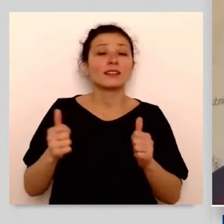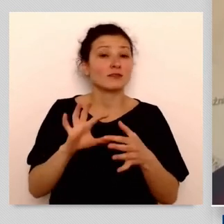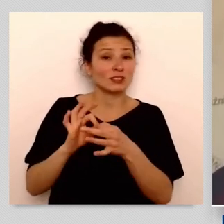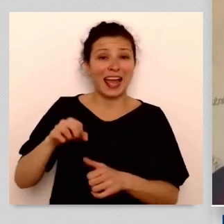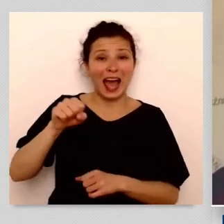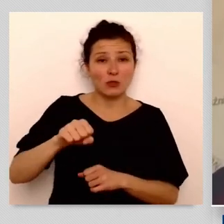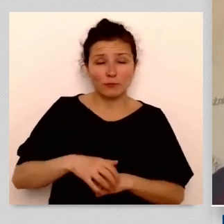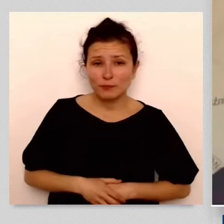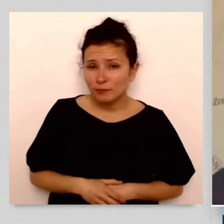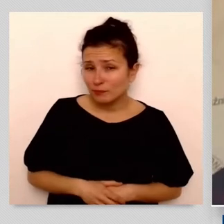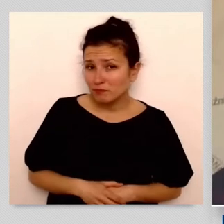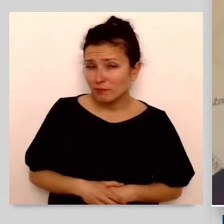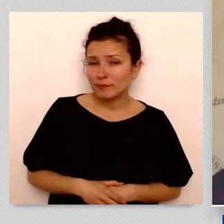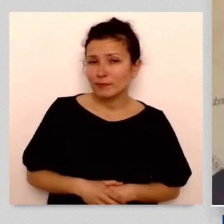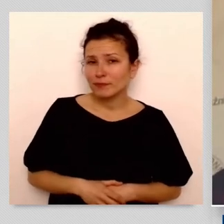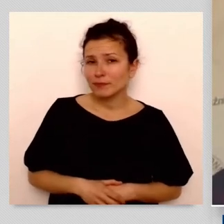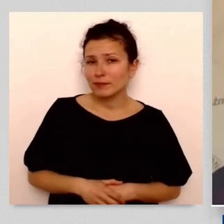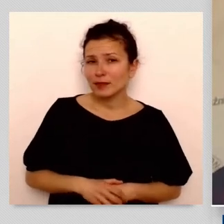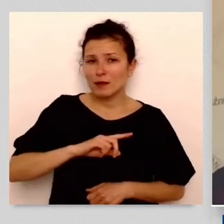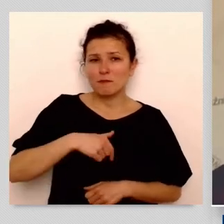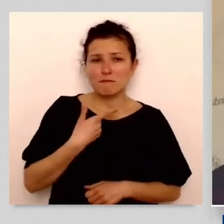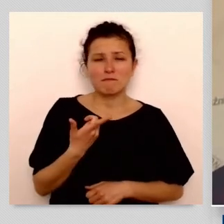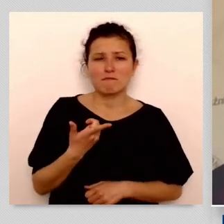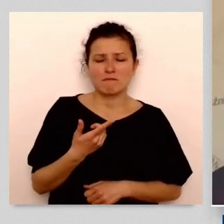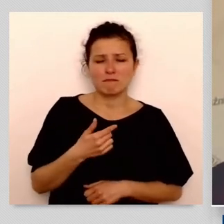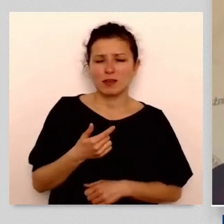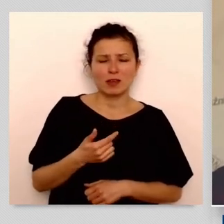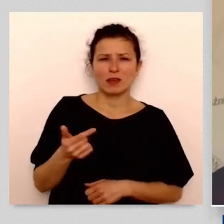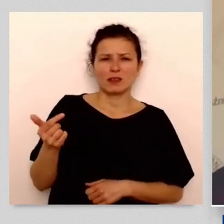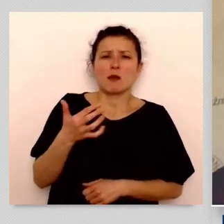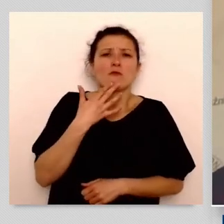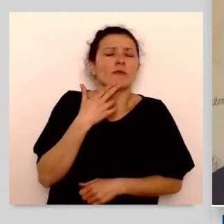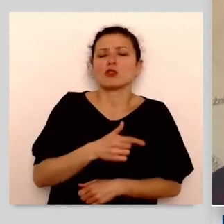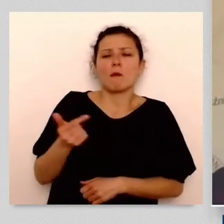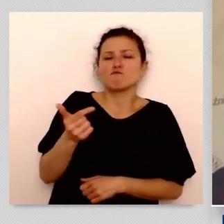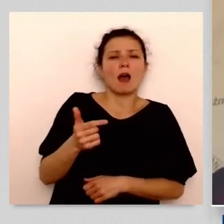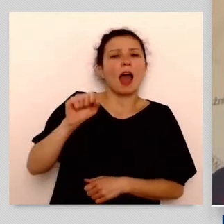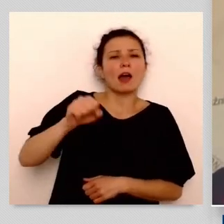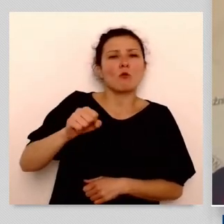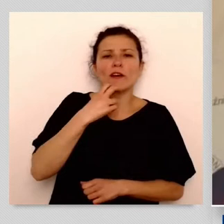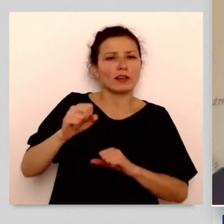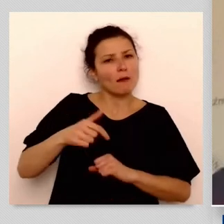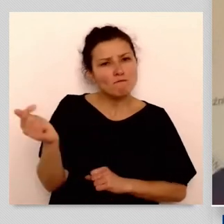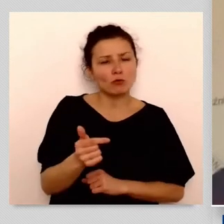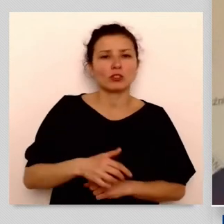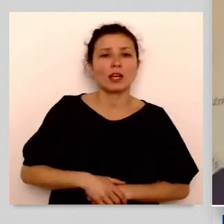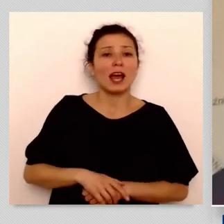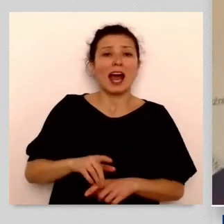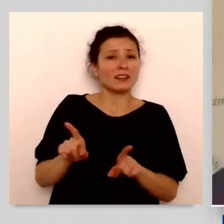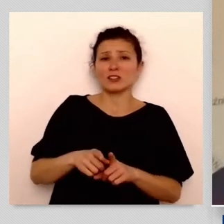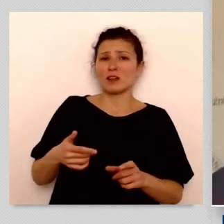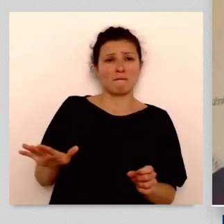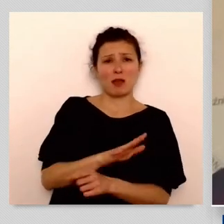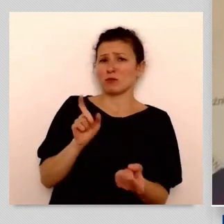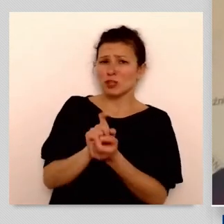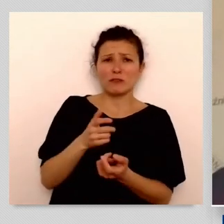jesteśmy doktrynalnie, że tak powiem, przywiązani do tego, że atom powinien być, ani też nie jesteśmy doktrynalnie przeciwni, ale twierdzimy, że dużo